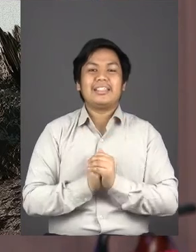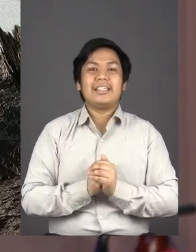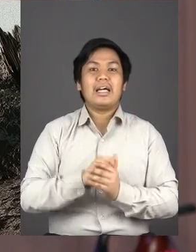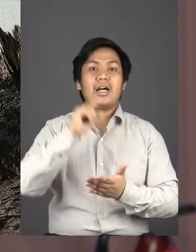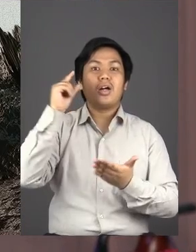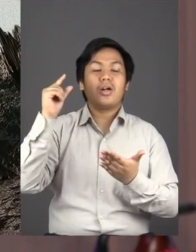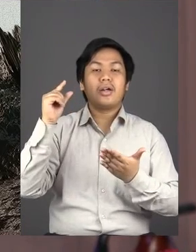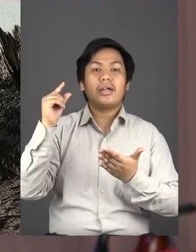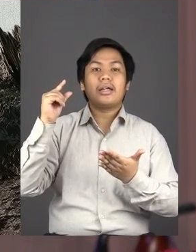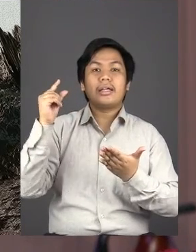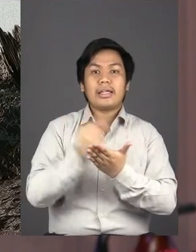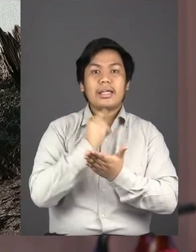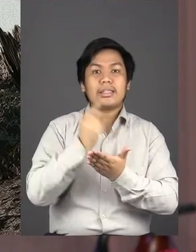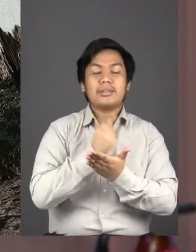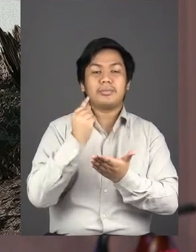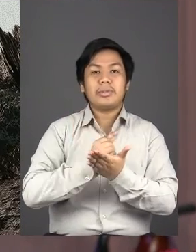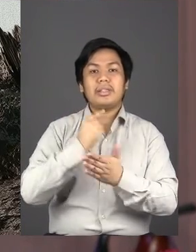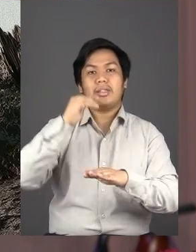gospel call.